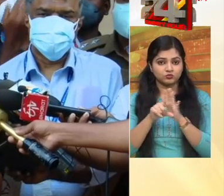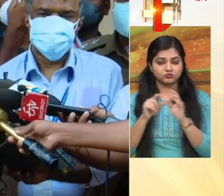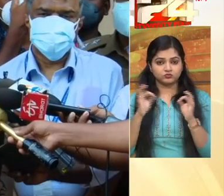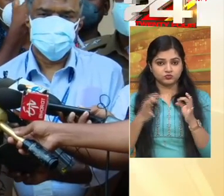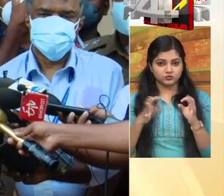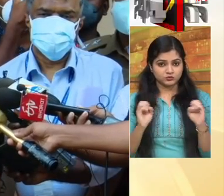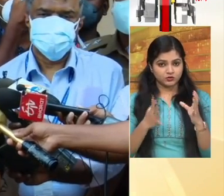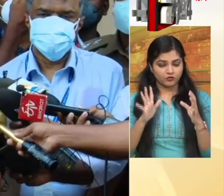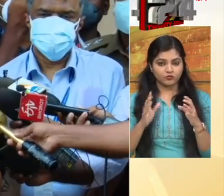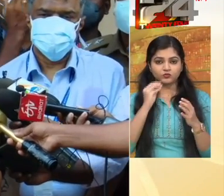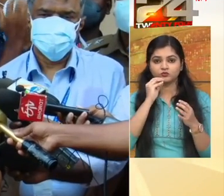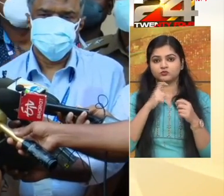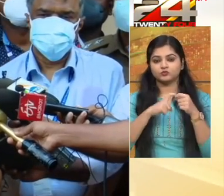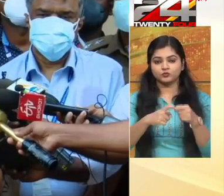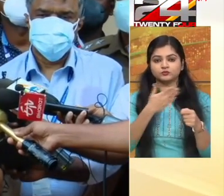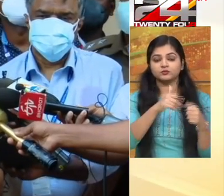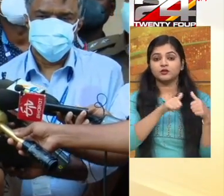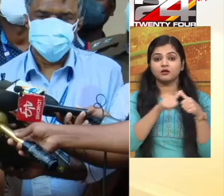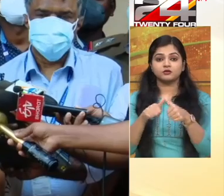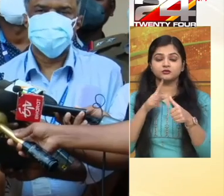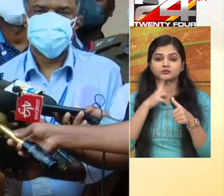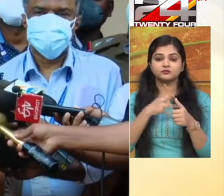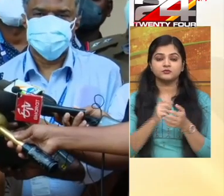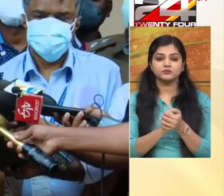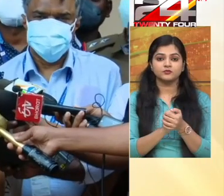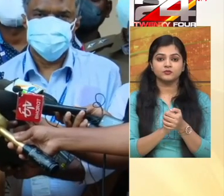വരുത്തേണ്ടത്? അതെ, ആൾമാറാട്ടം നടത്തി ഒരു